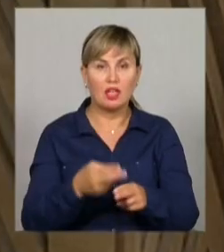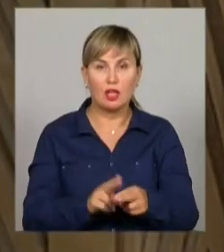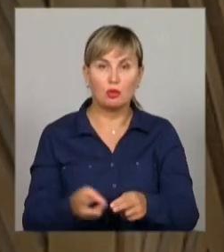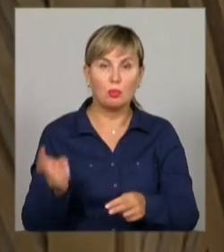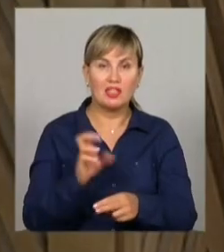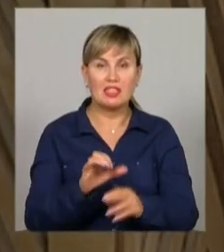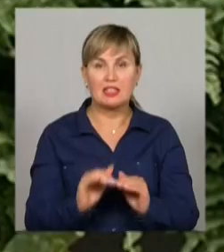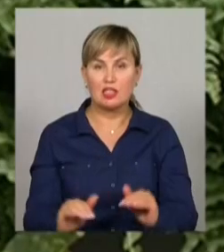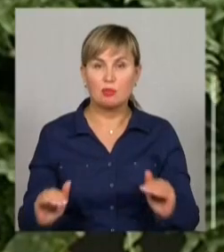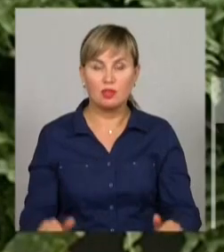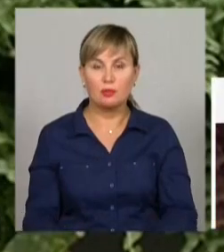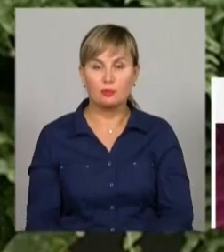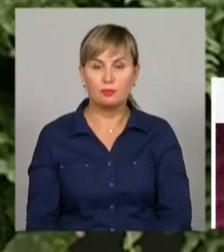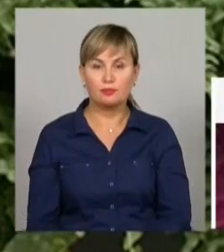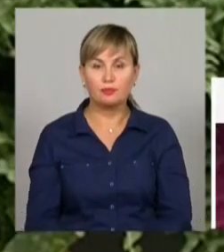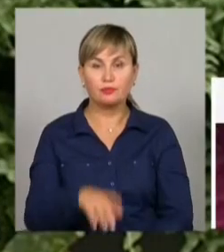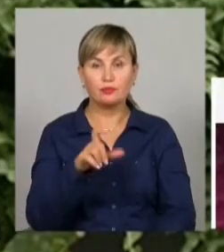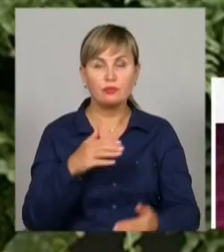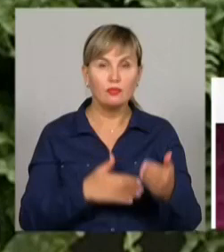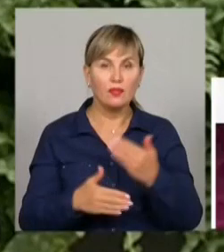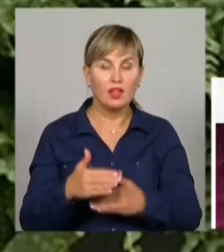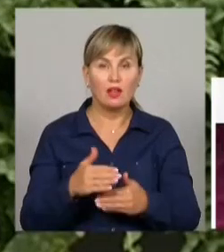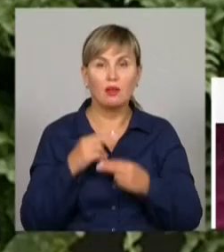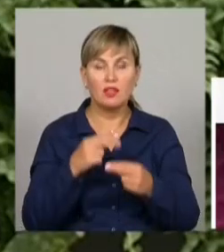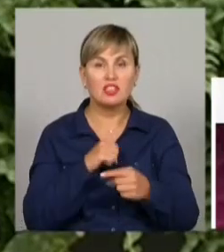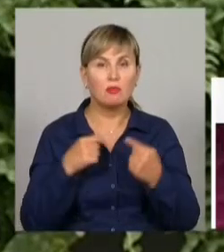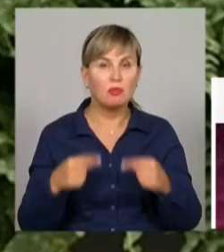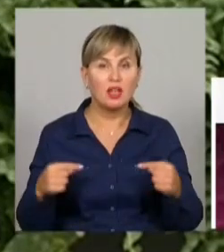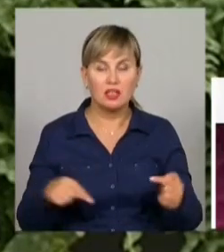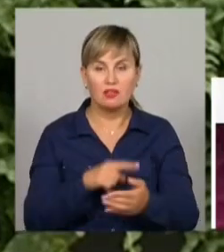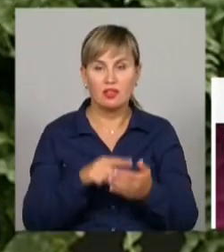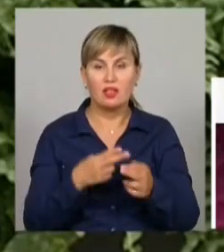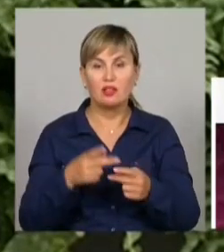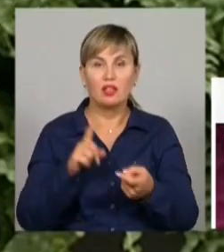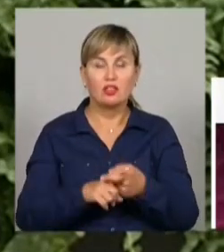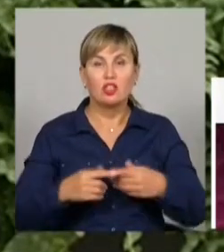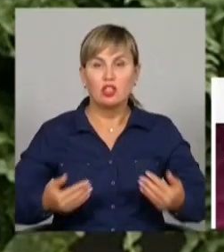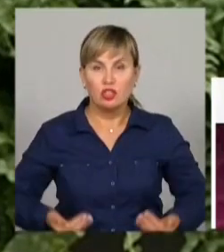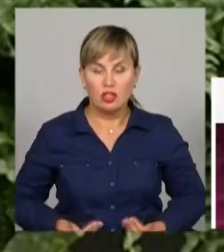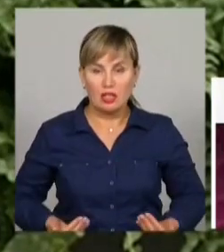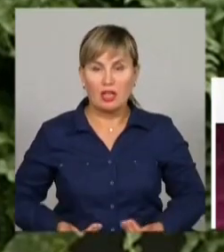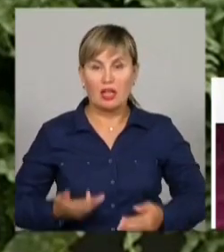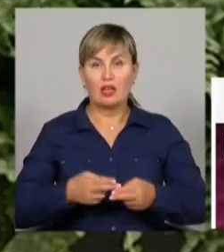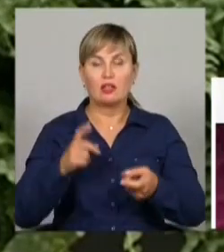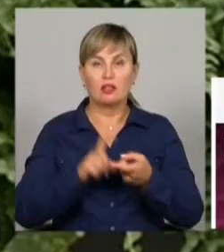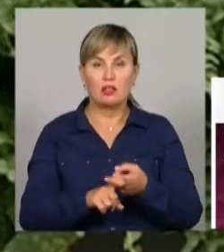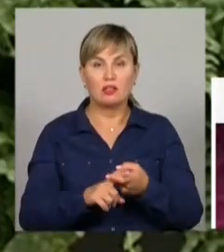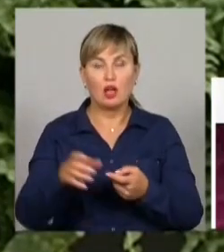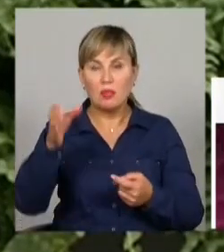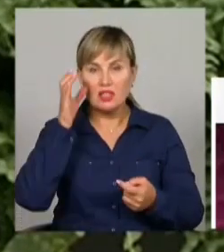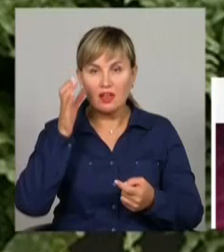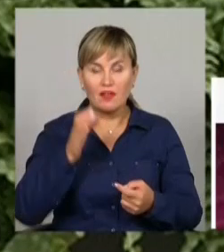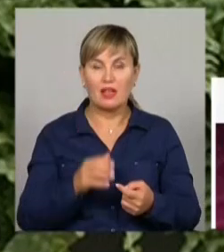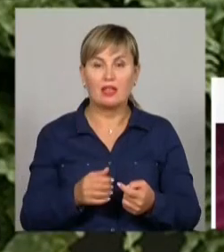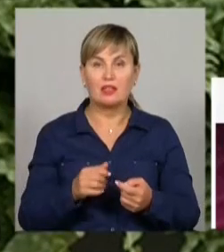пришли с детьми. Люди с инвалидностью обращаются с самыми разными вопросами, которые касаются жилья, которые касаются образования и так далее. То